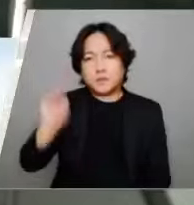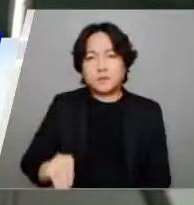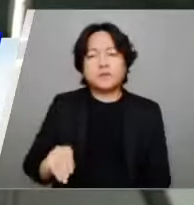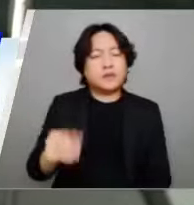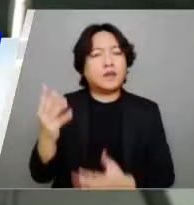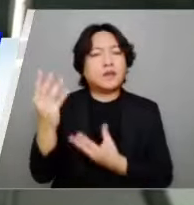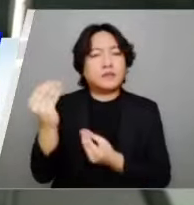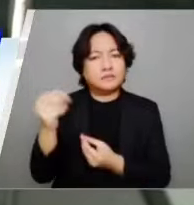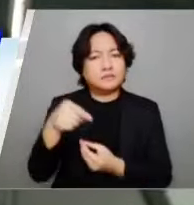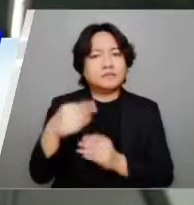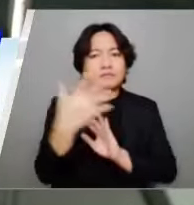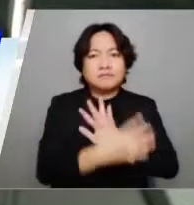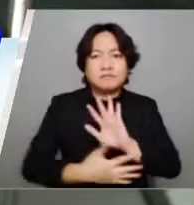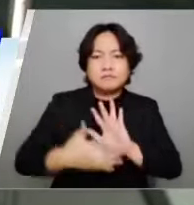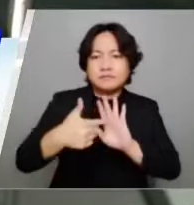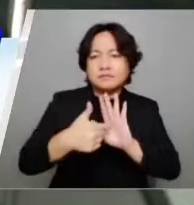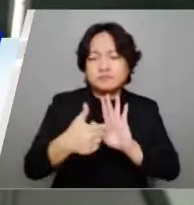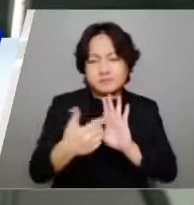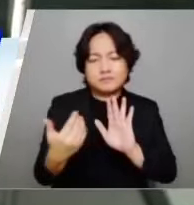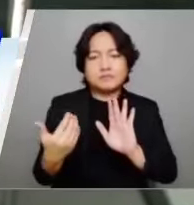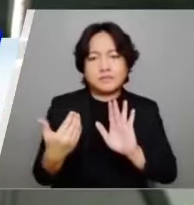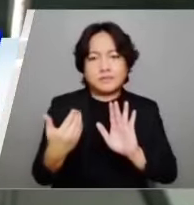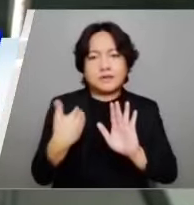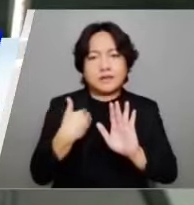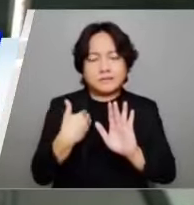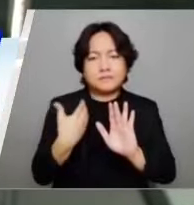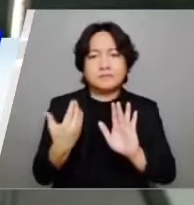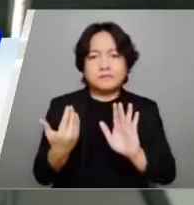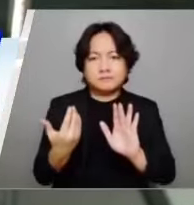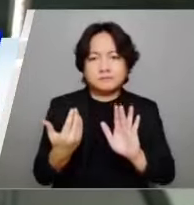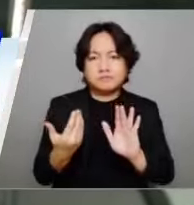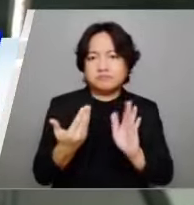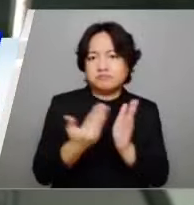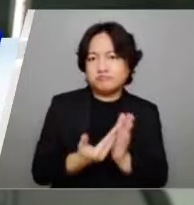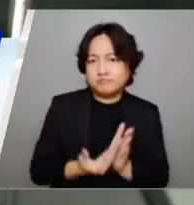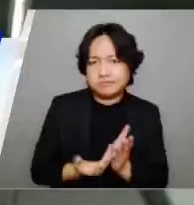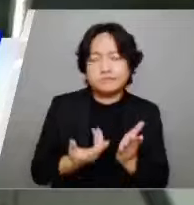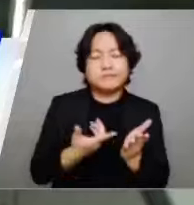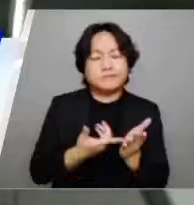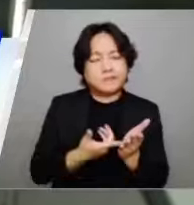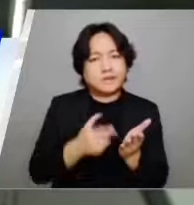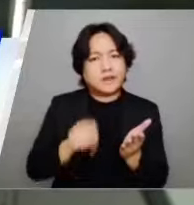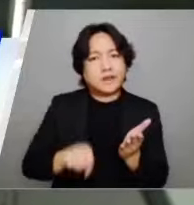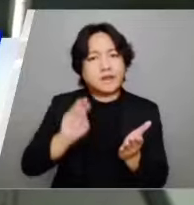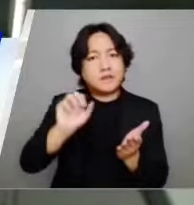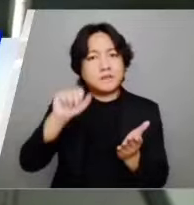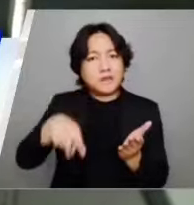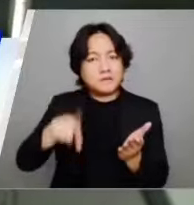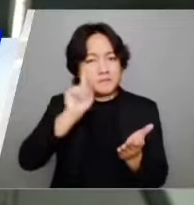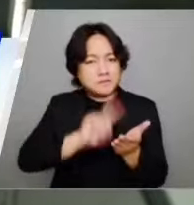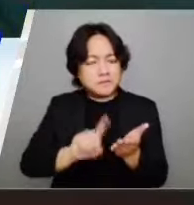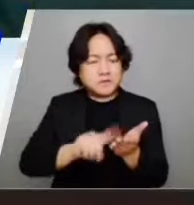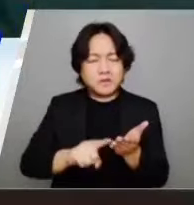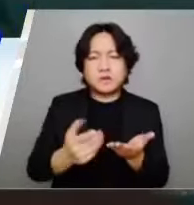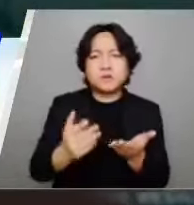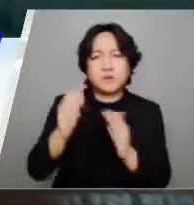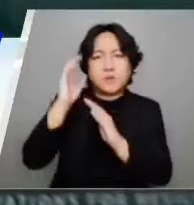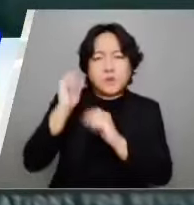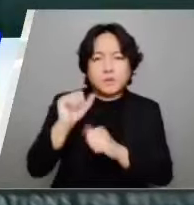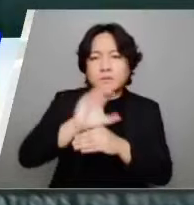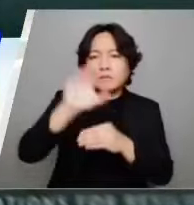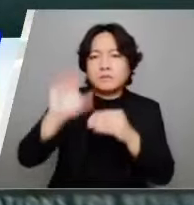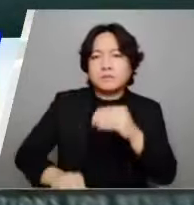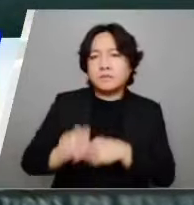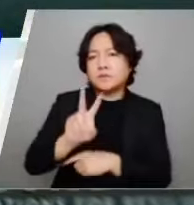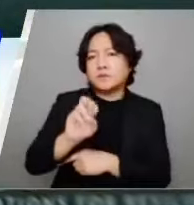10,000 scale ng ating rain-induced landslide and flooding po. And we aim to finish it by 2028 po. Bukod sa